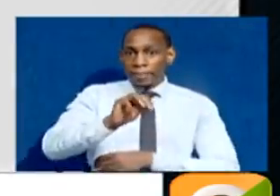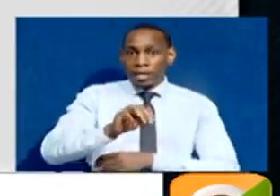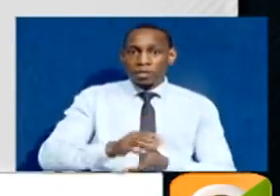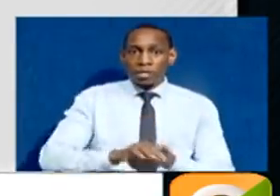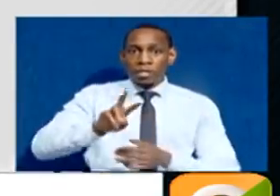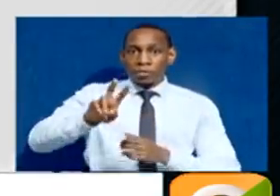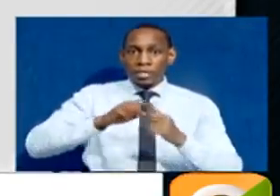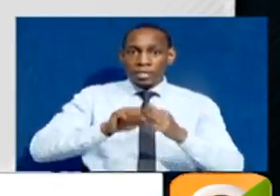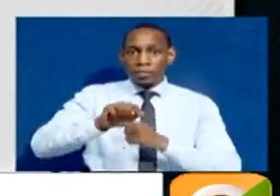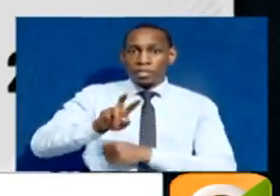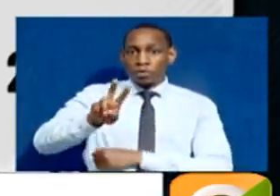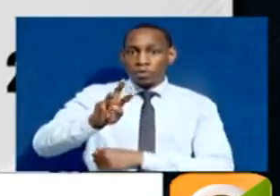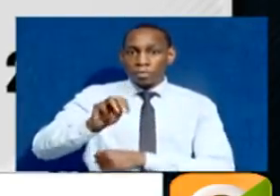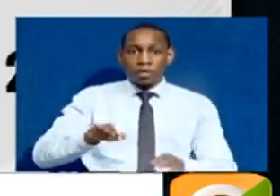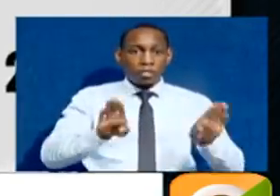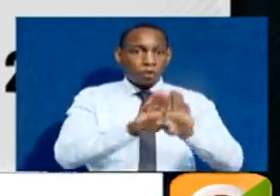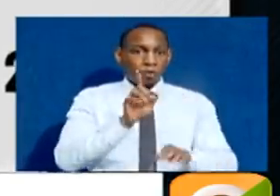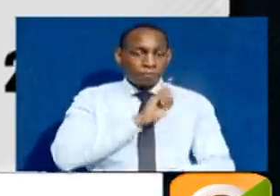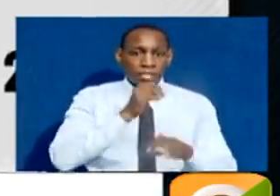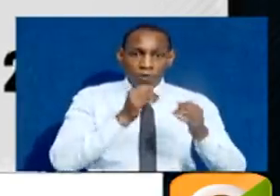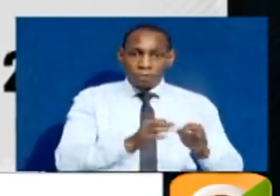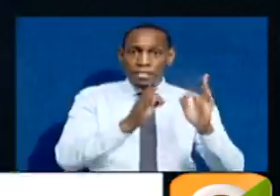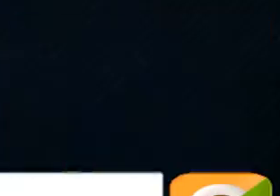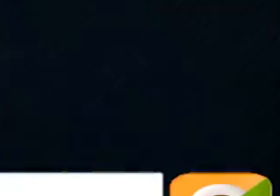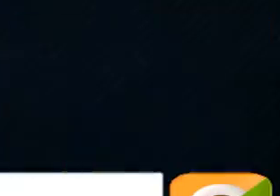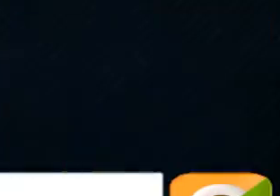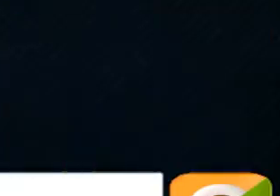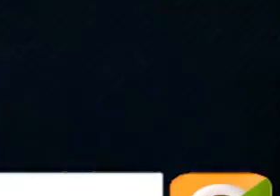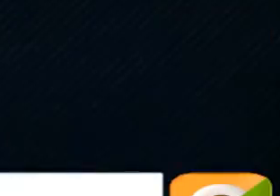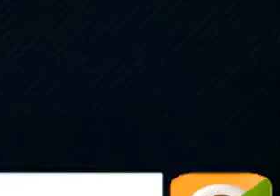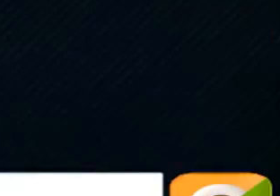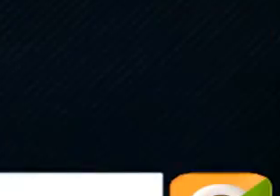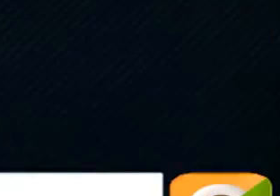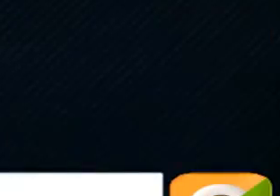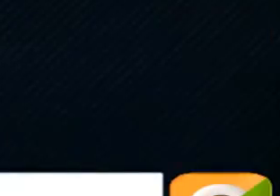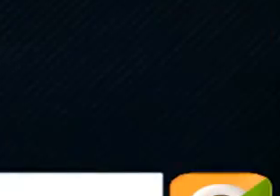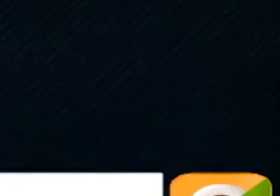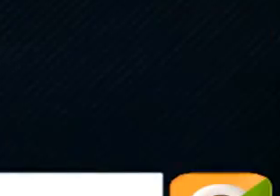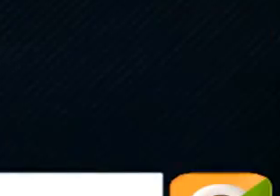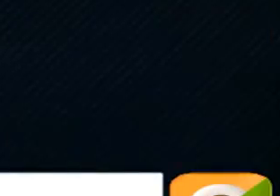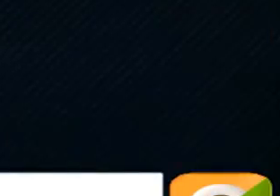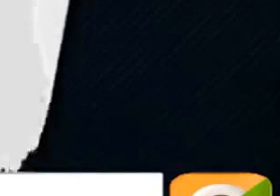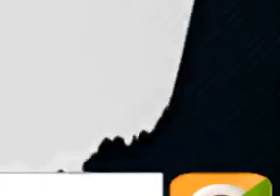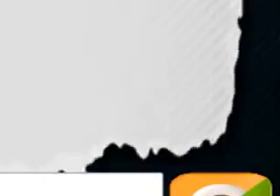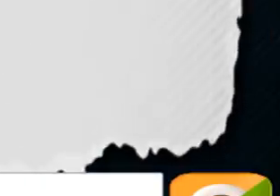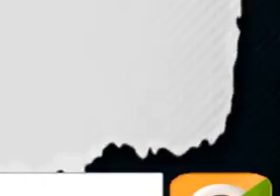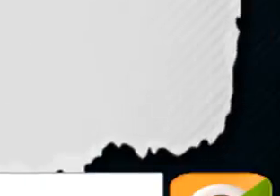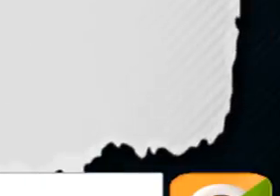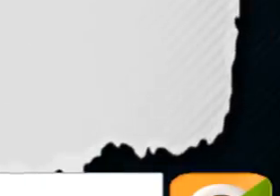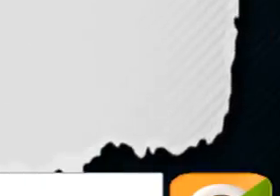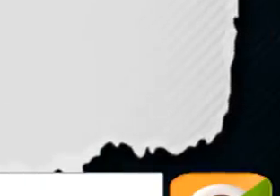milioni 26.2 zifungwe rasmi. Kilichofuata ni boma lake polisi huyo kuvamiwa na makachero wa